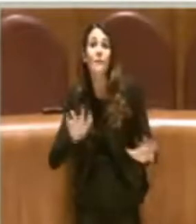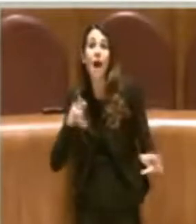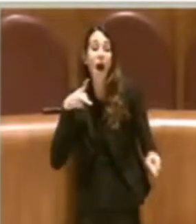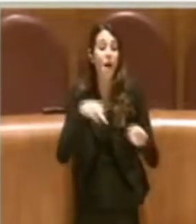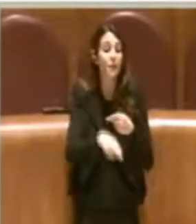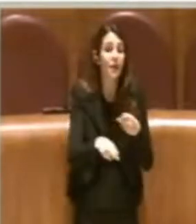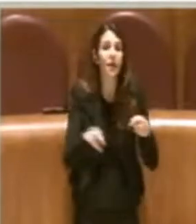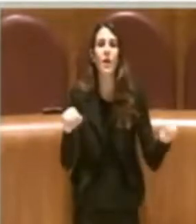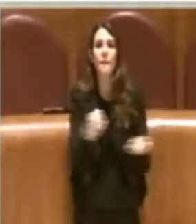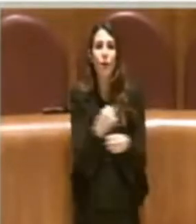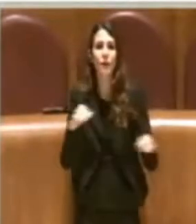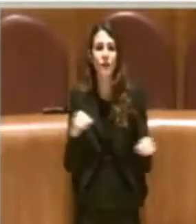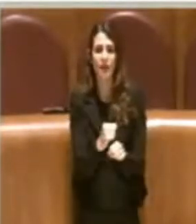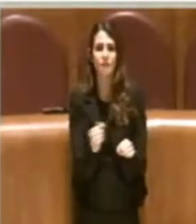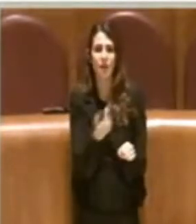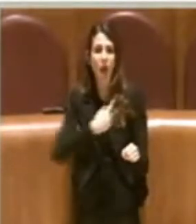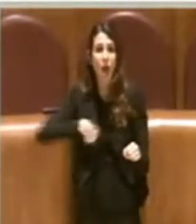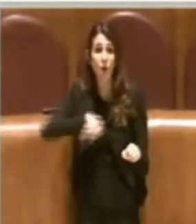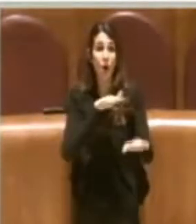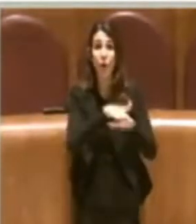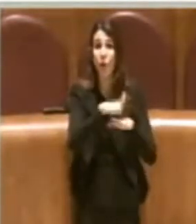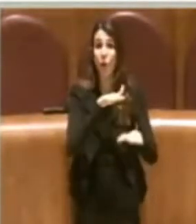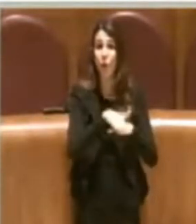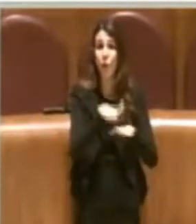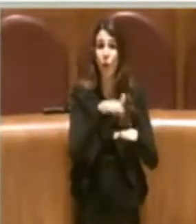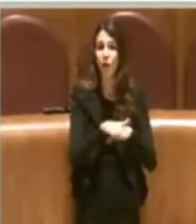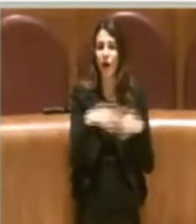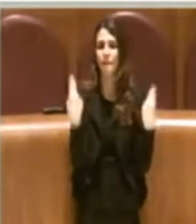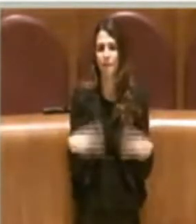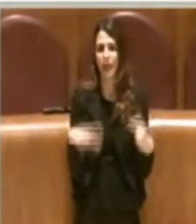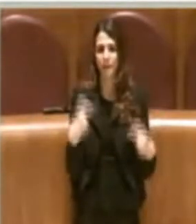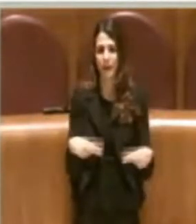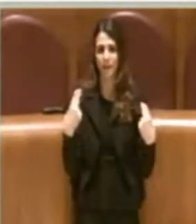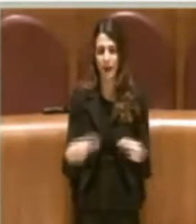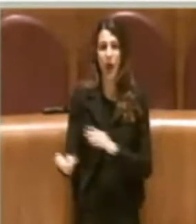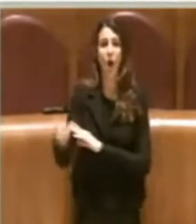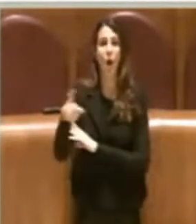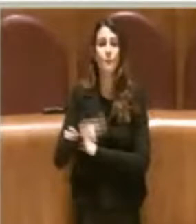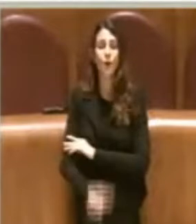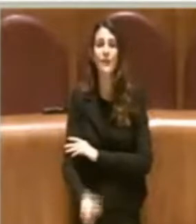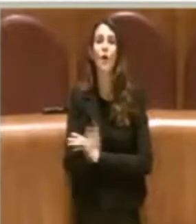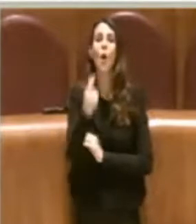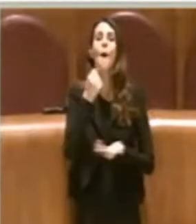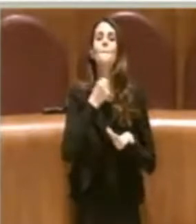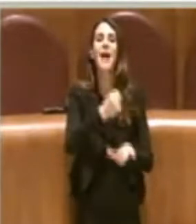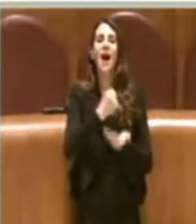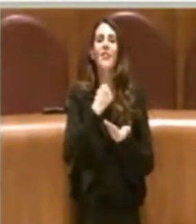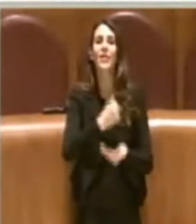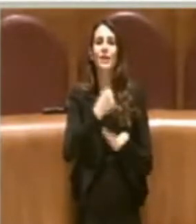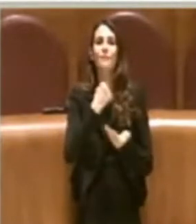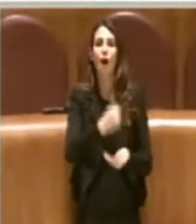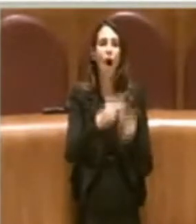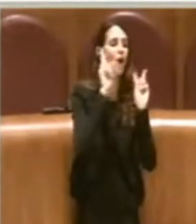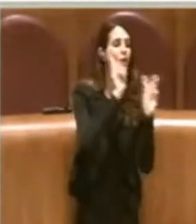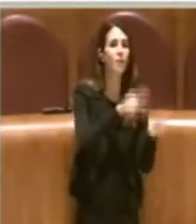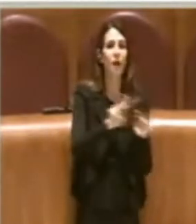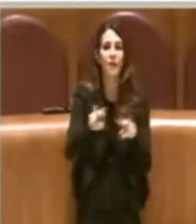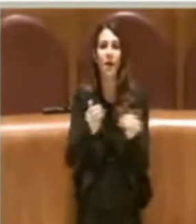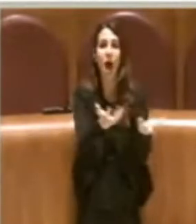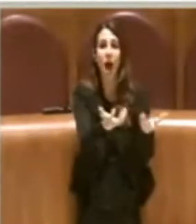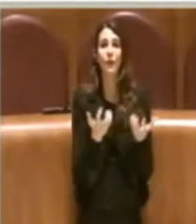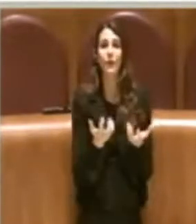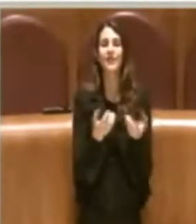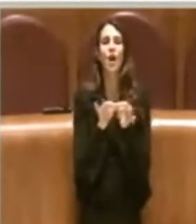non ne possiamo fruire perché il patrimonio non esegue l'immissione in possesso e perché non l'acquisisce, e